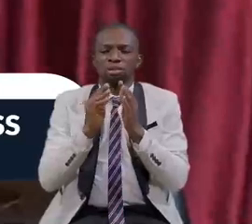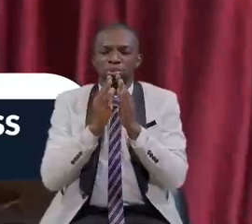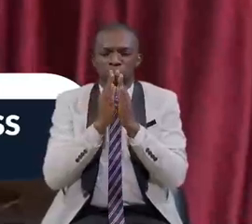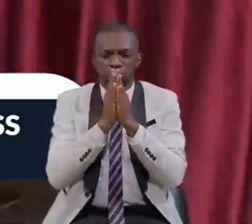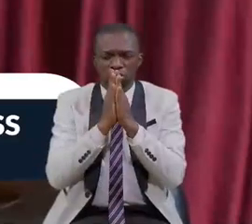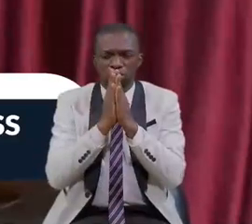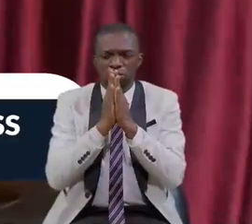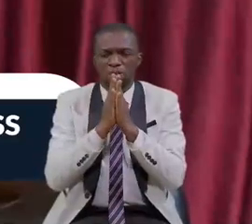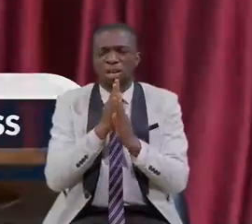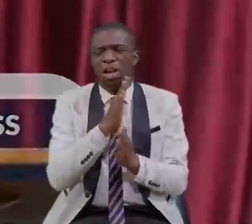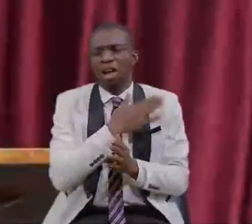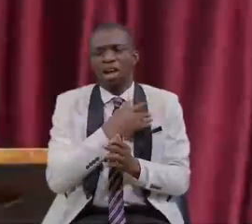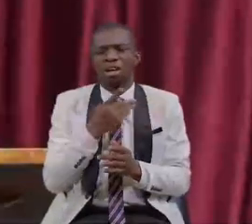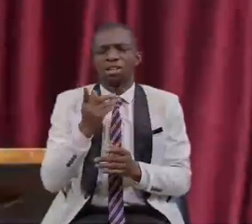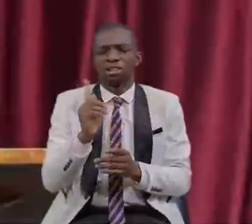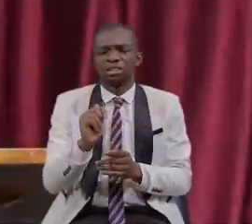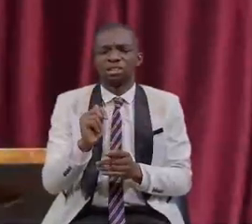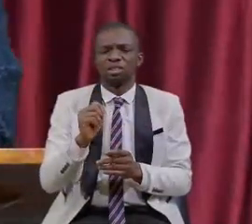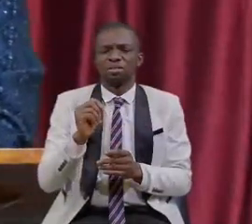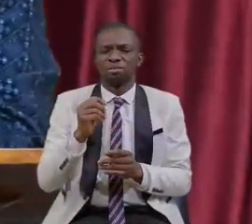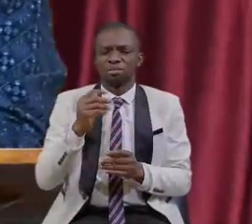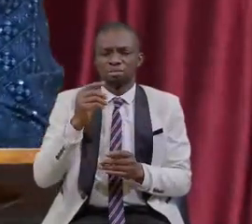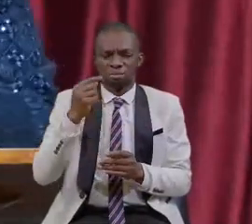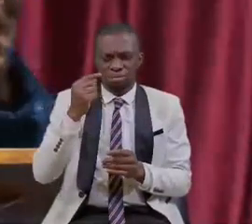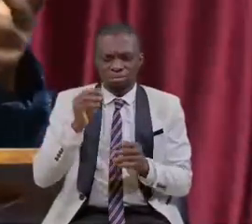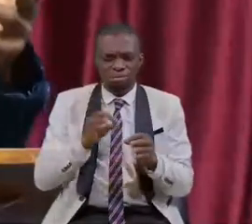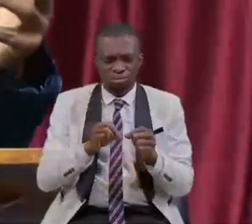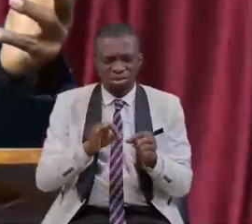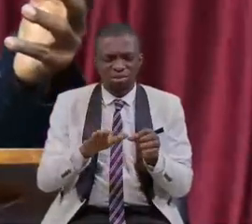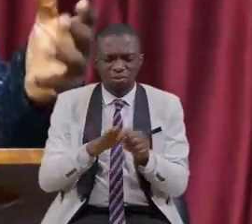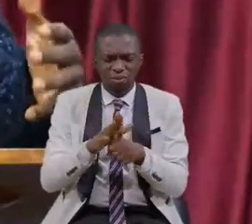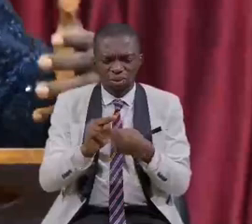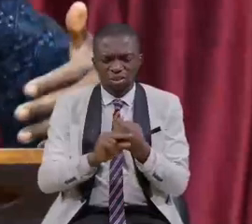Deux, c'est la requête et la signification d'une prière efficace.